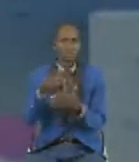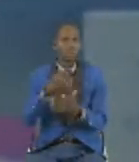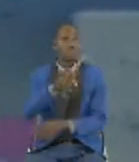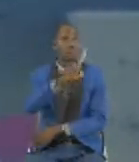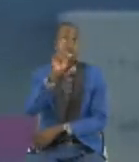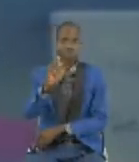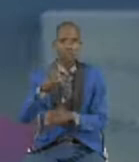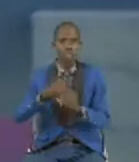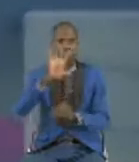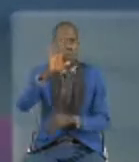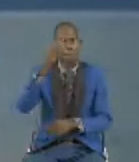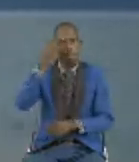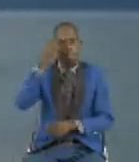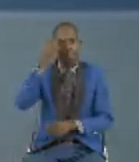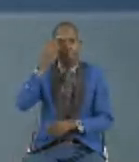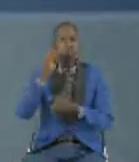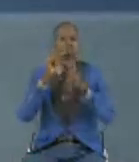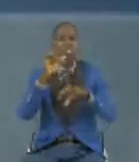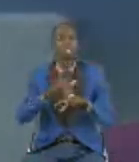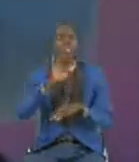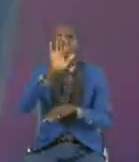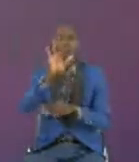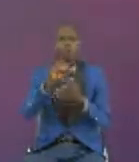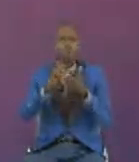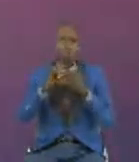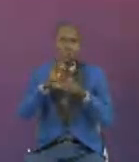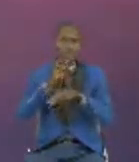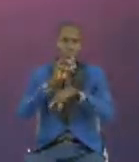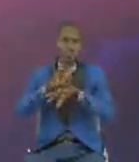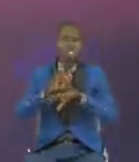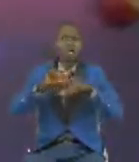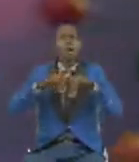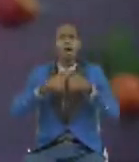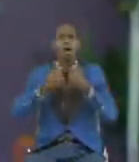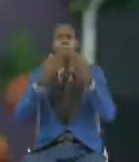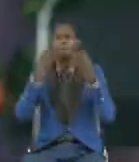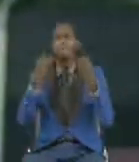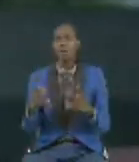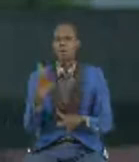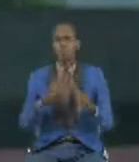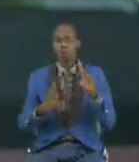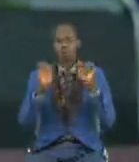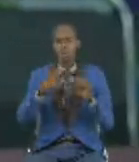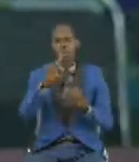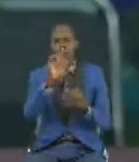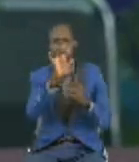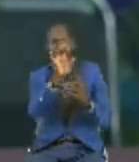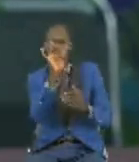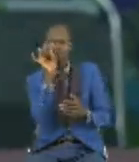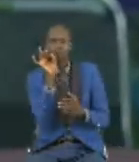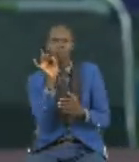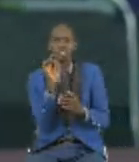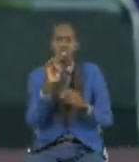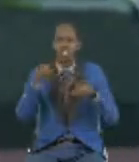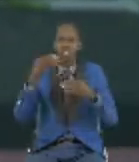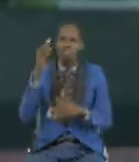question. Comment est ton ministère? Combien de personnes pouvons-nous doigter et qui peuvent donner témoignage